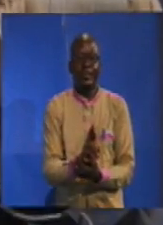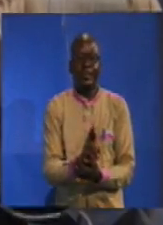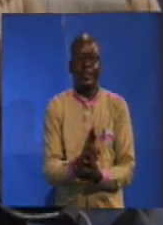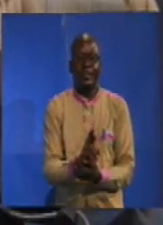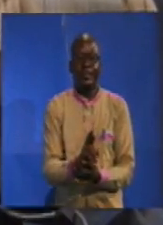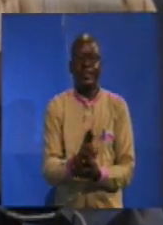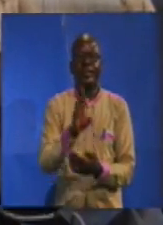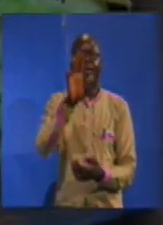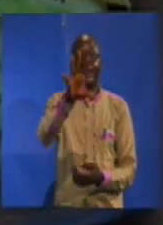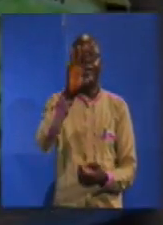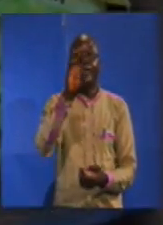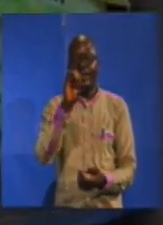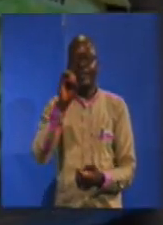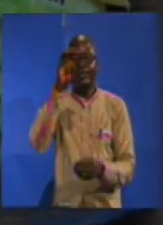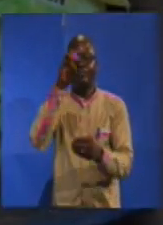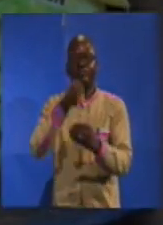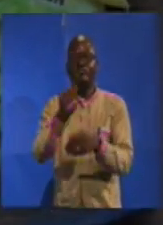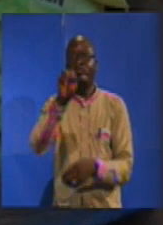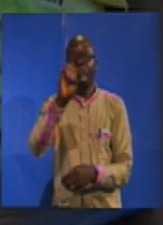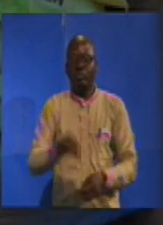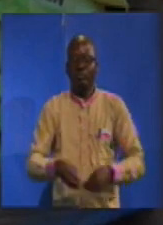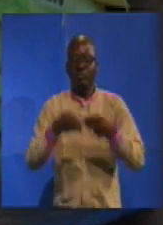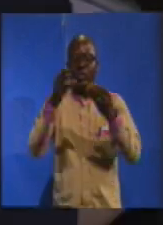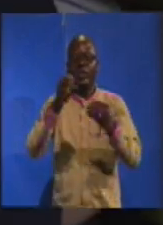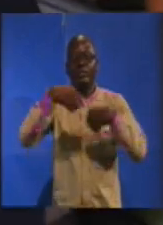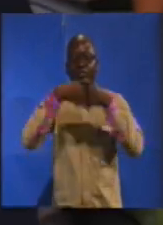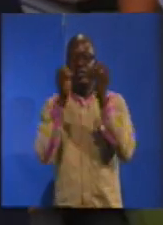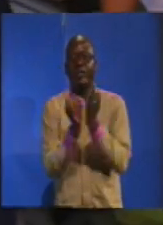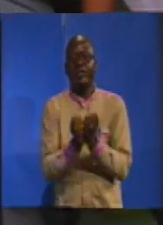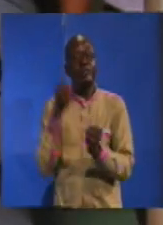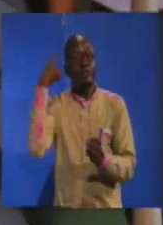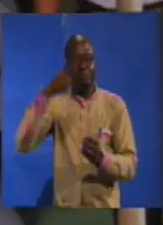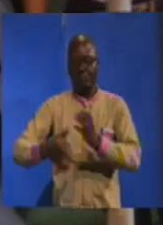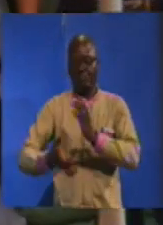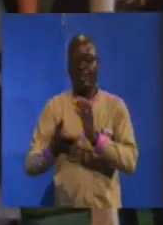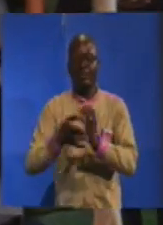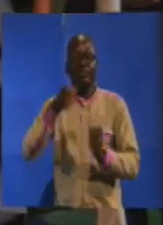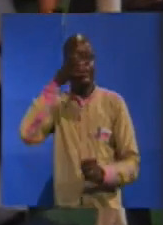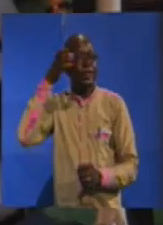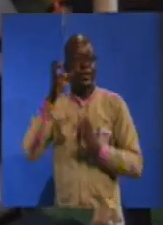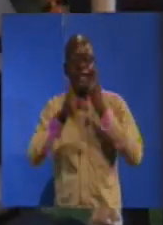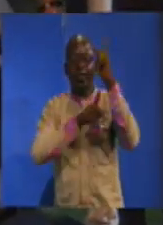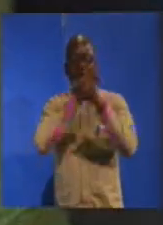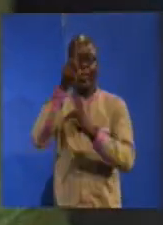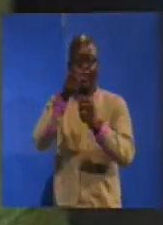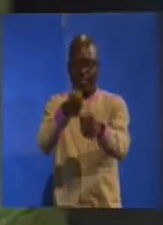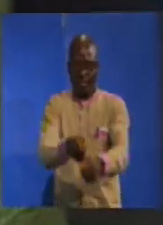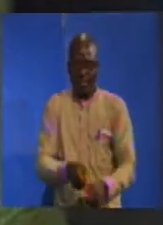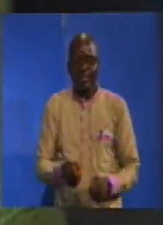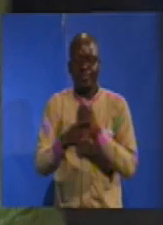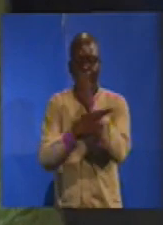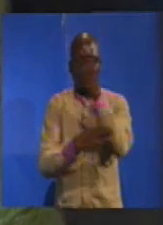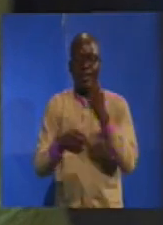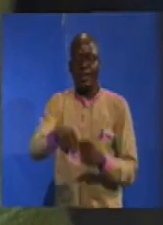Ce sont 50 tonnes d'intrants offertes par l'équipe d'assistance technique de la Chine populaire aux agriculteurs des régions